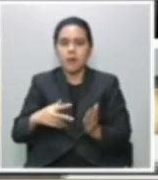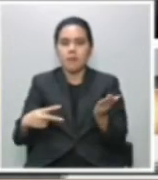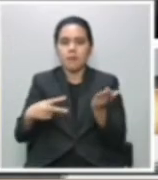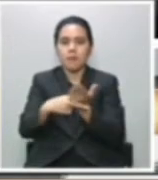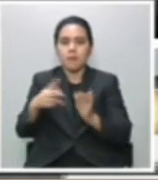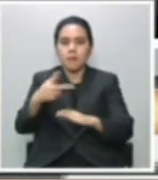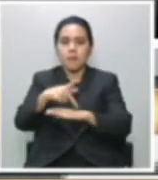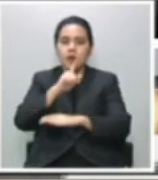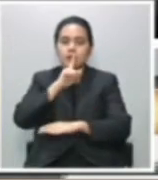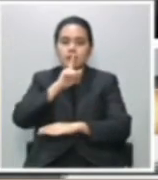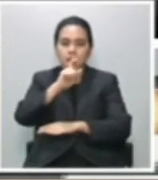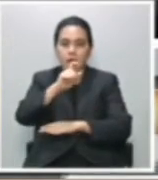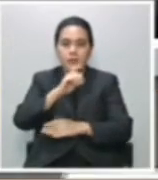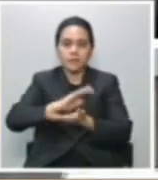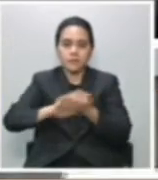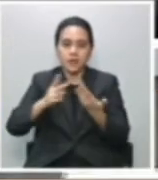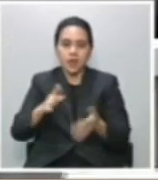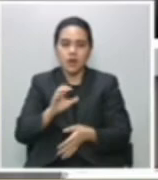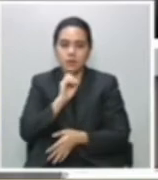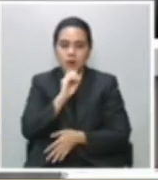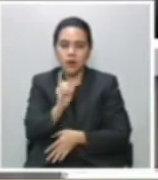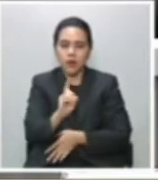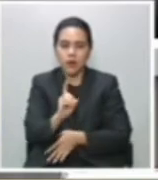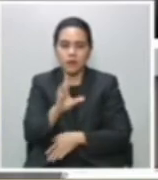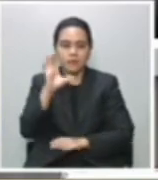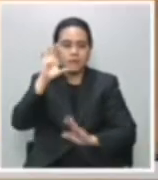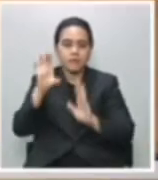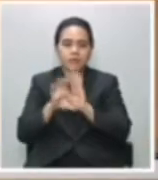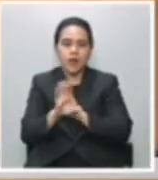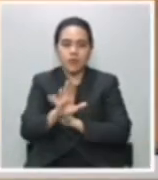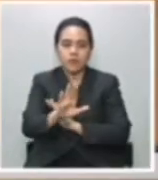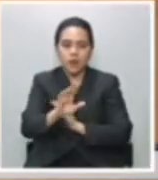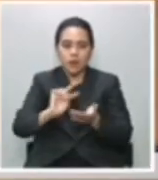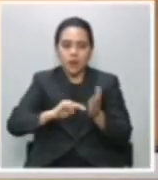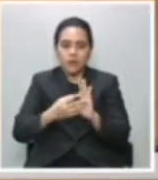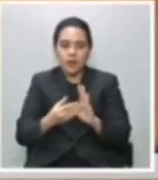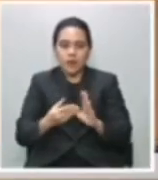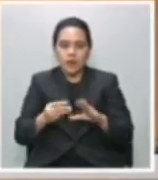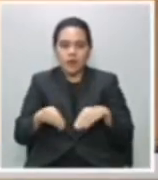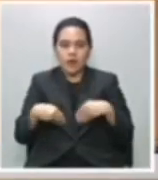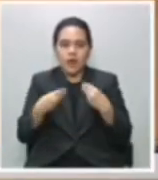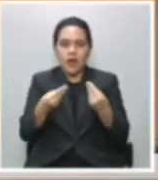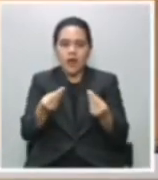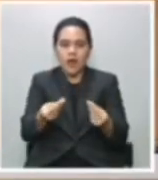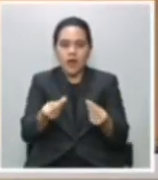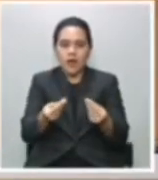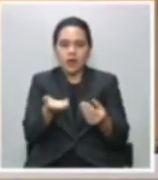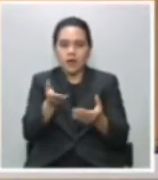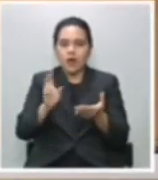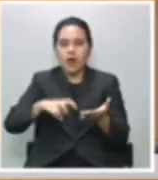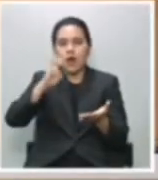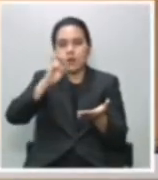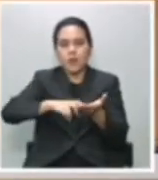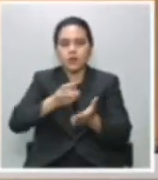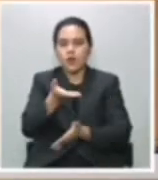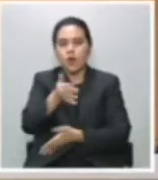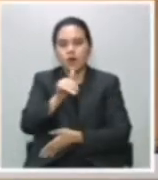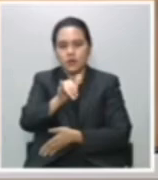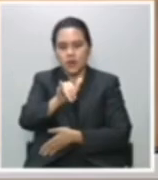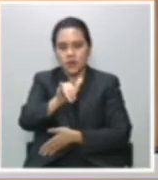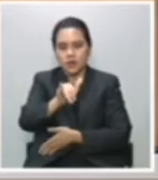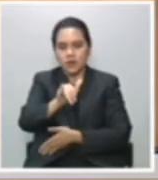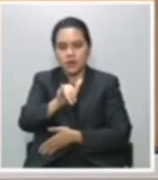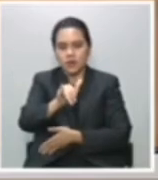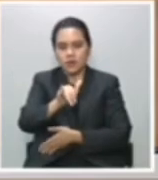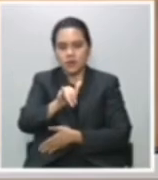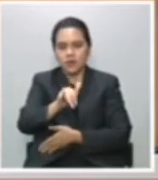อบถามเจ้าหน้าที่แล้วครับปรากฏว่าภาพท่านเนี่ยไม่ได้เสนอขออนุมัติทำระเบียบ ผมส่งไปเมื่อเช้